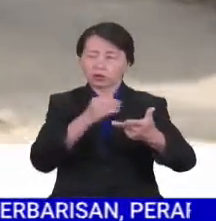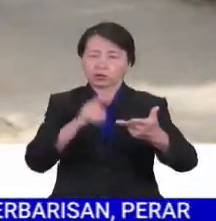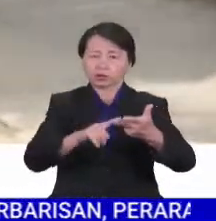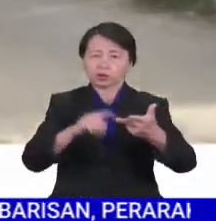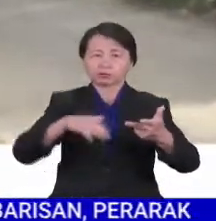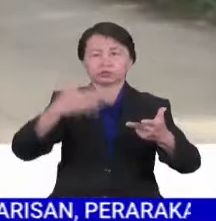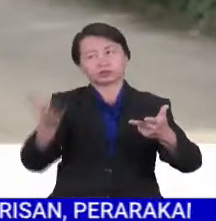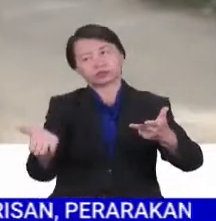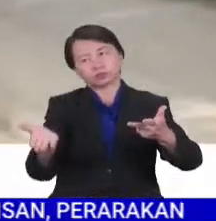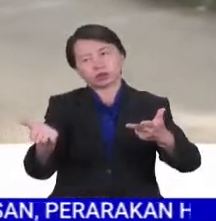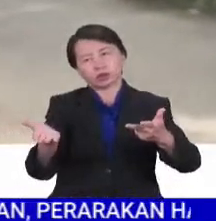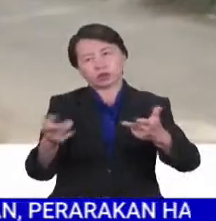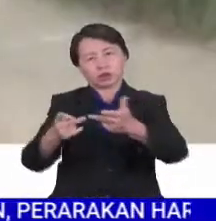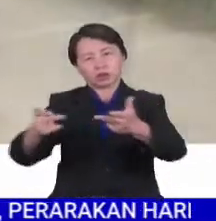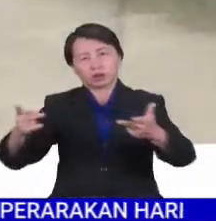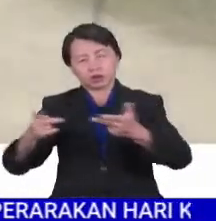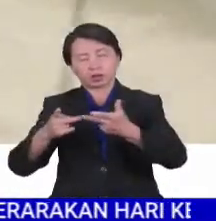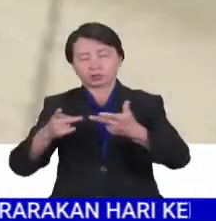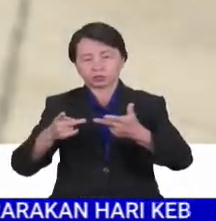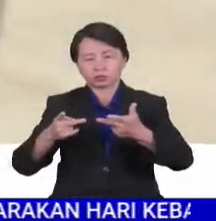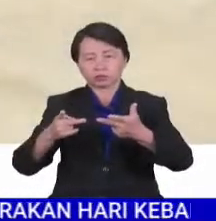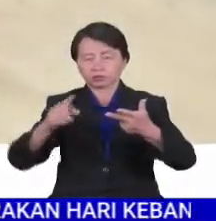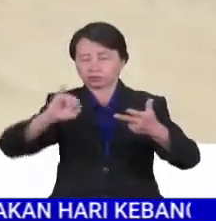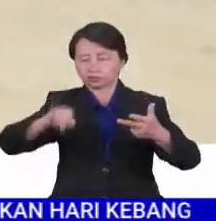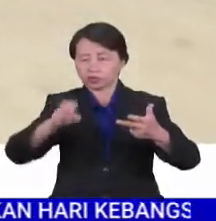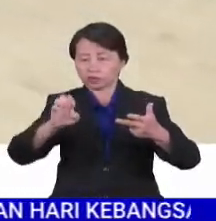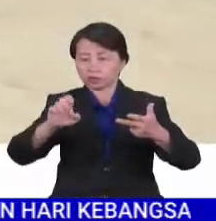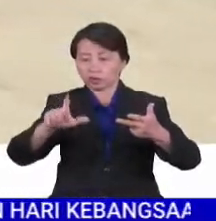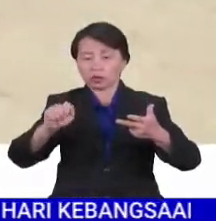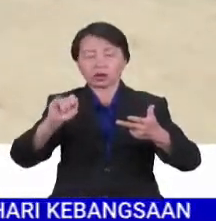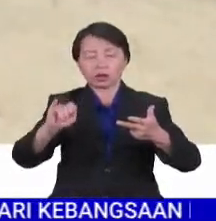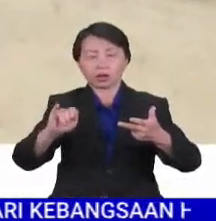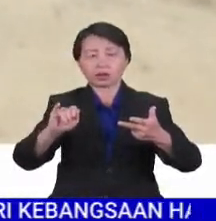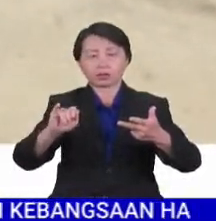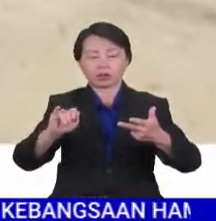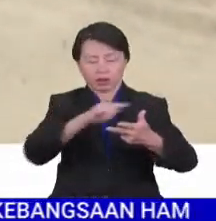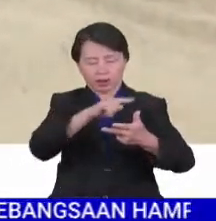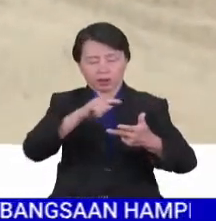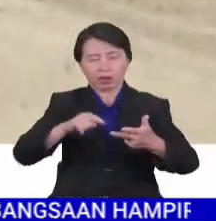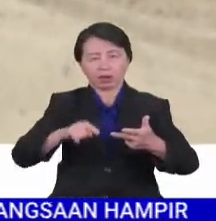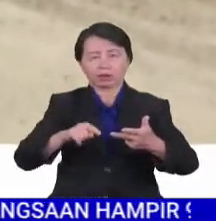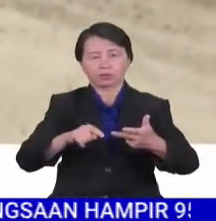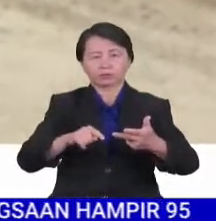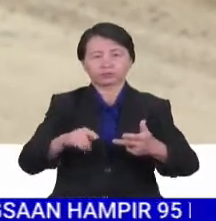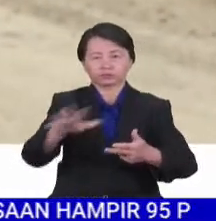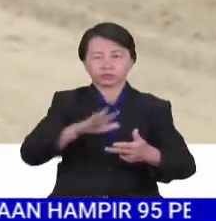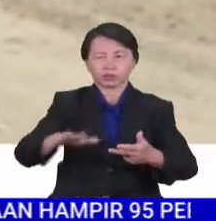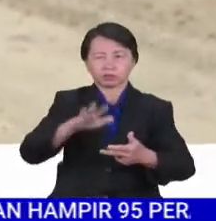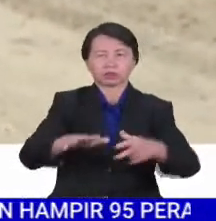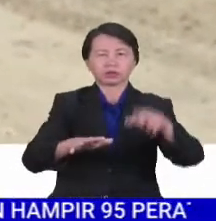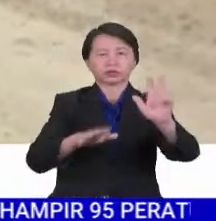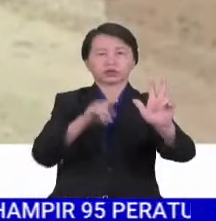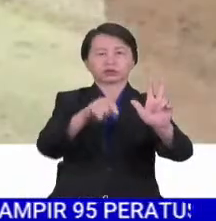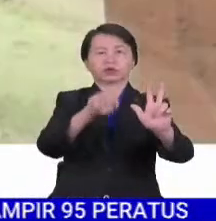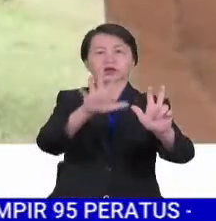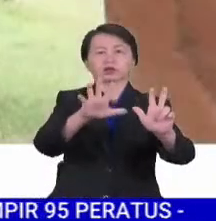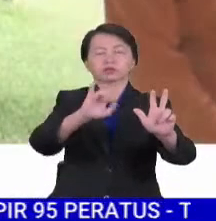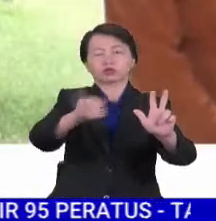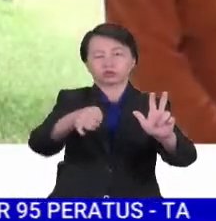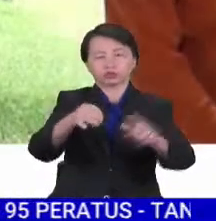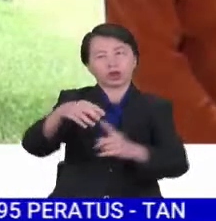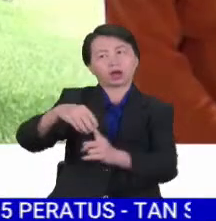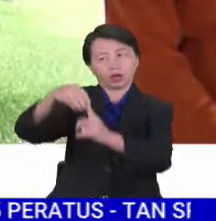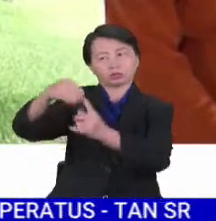di sebelah kawasan Dun Jelai, Betau. Peruntukan lebih kurang 3.5 juta